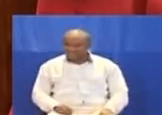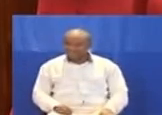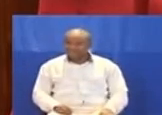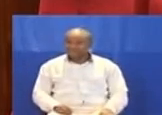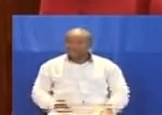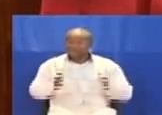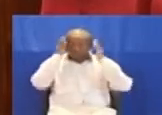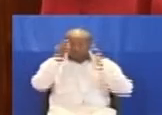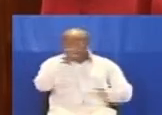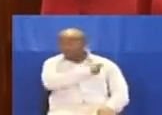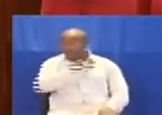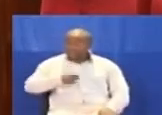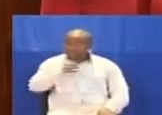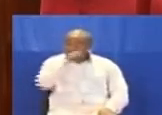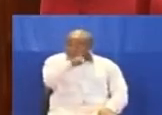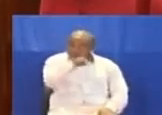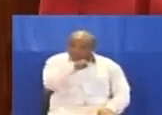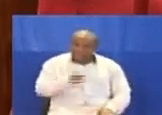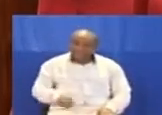Mheshimiwa Rais huyu